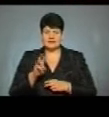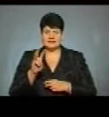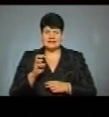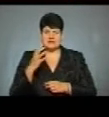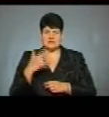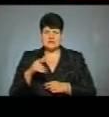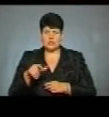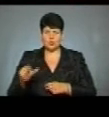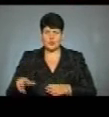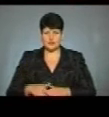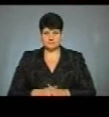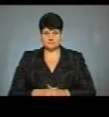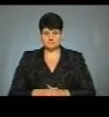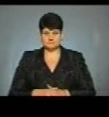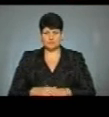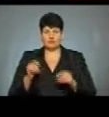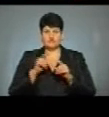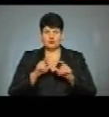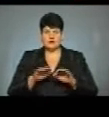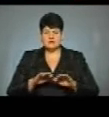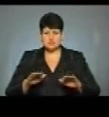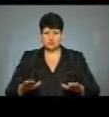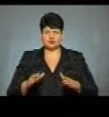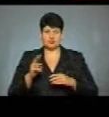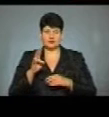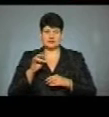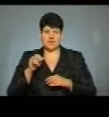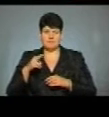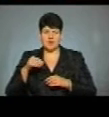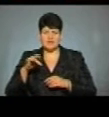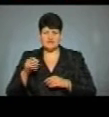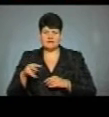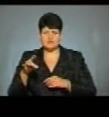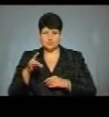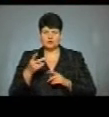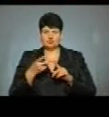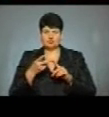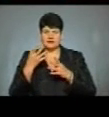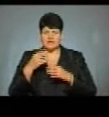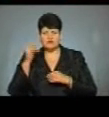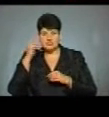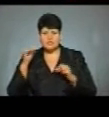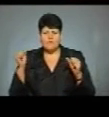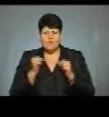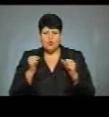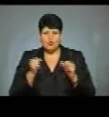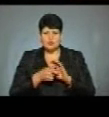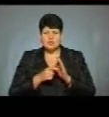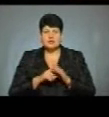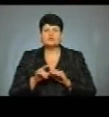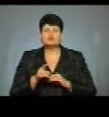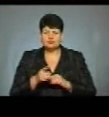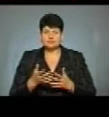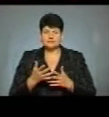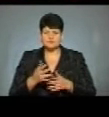людей. У школі та садочку у Нападівці на Лановеччині діти другий день вчаться у холодних класах. Чому?